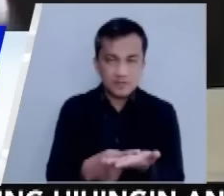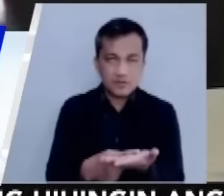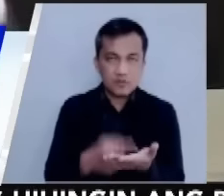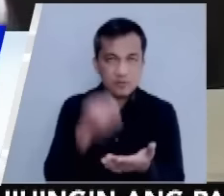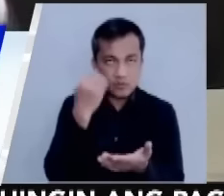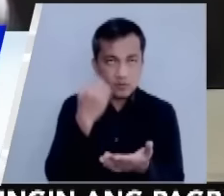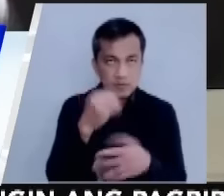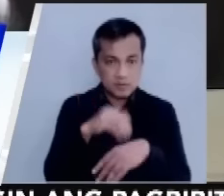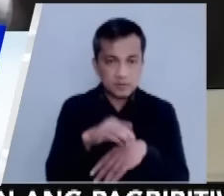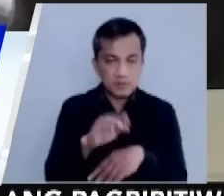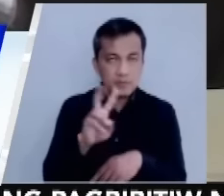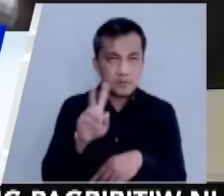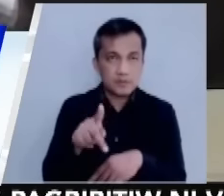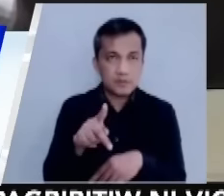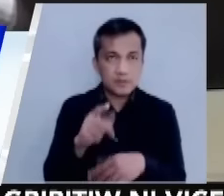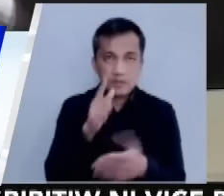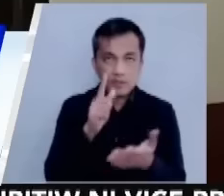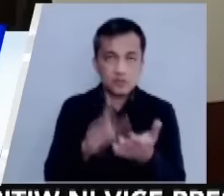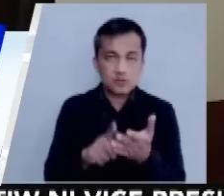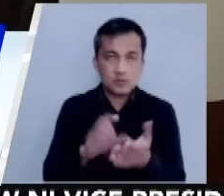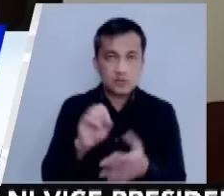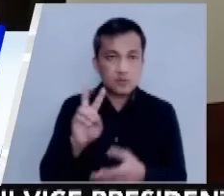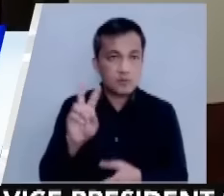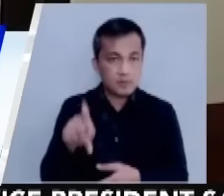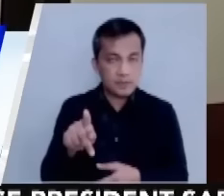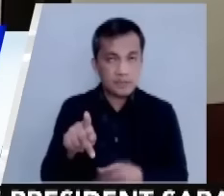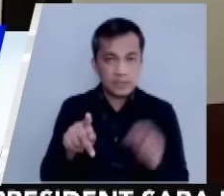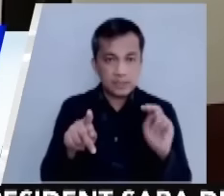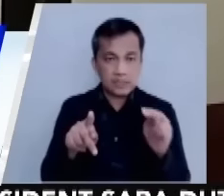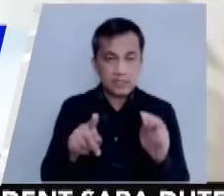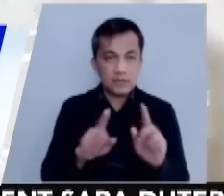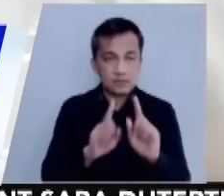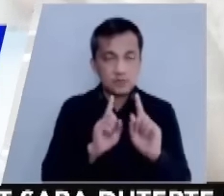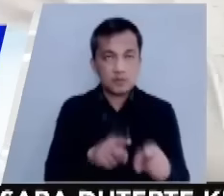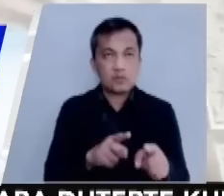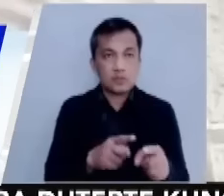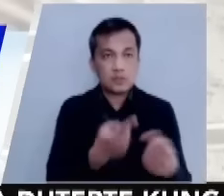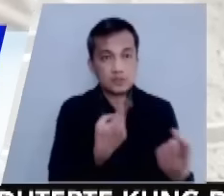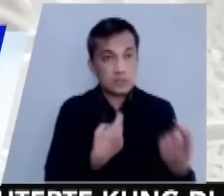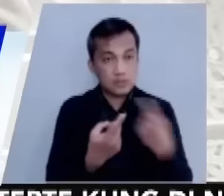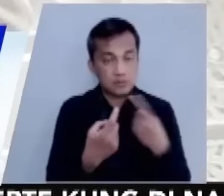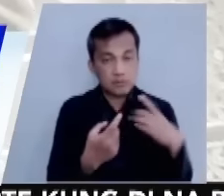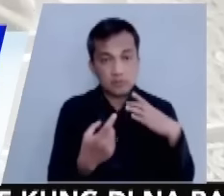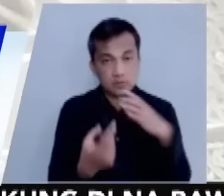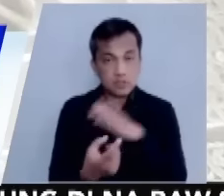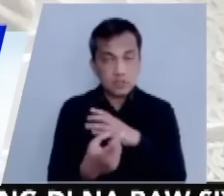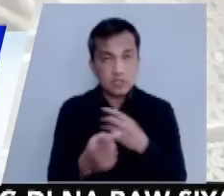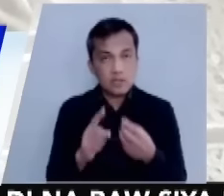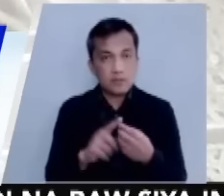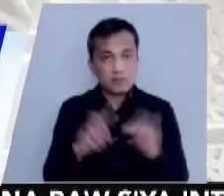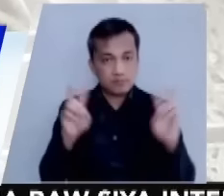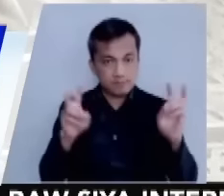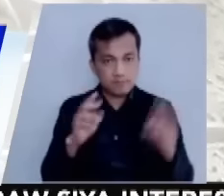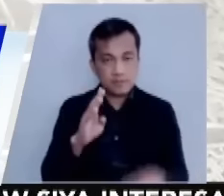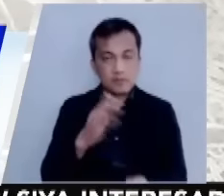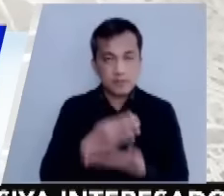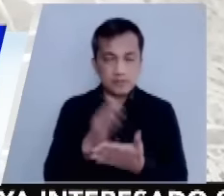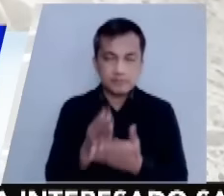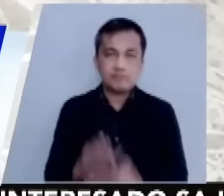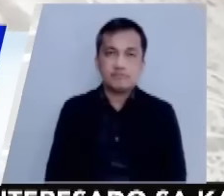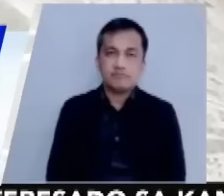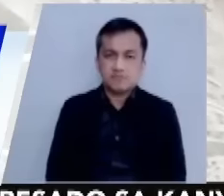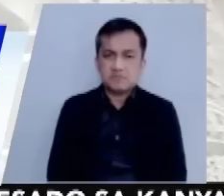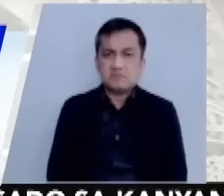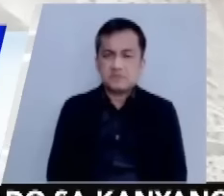na sulat ng OVP dahil kailangan may sumagot sa mga itatanong ng mga kongresista tungkol sa budget. Bagamat may pinadalang kinatawan ng